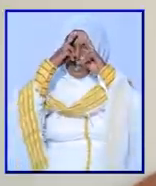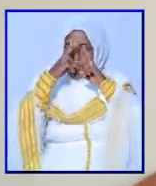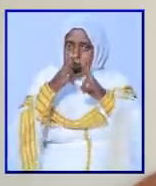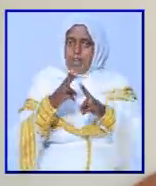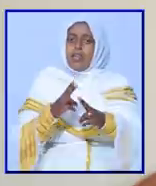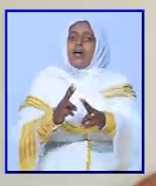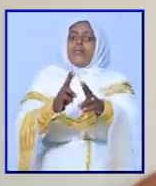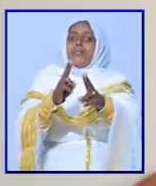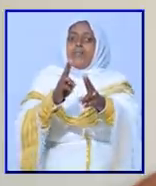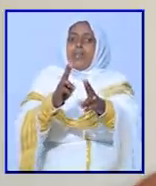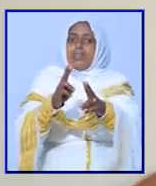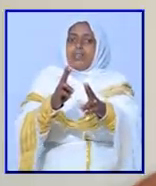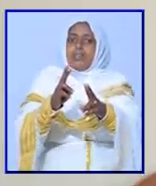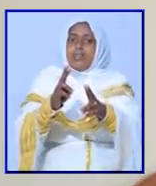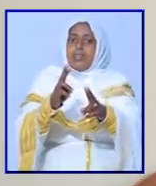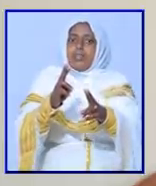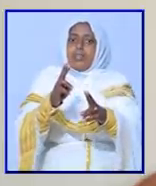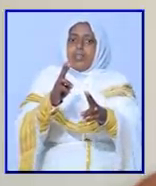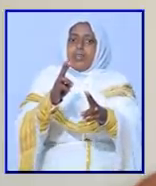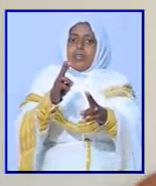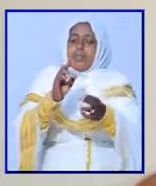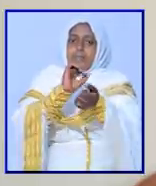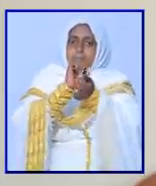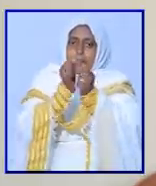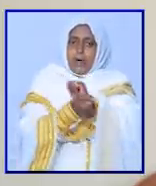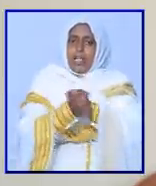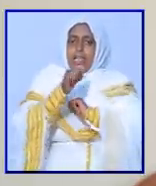እርሷን ላከበራት